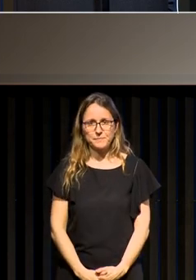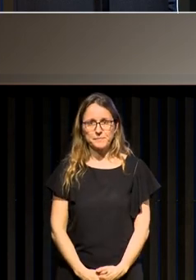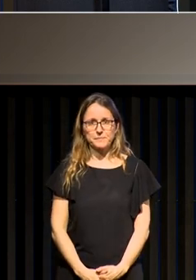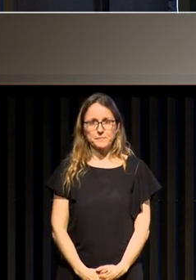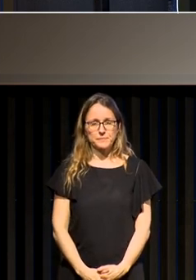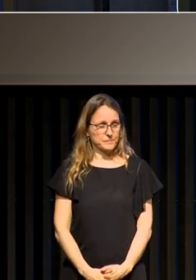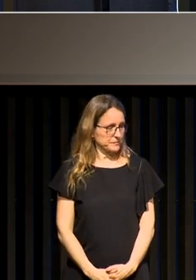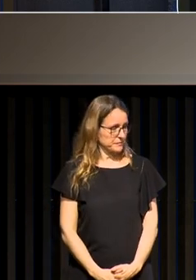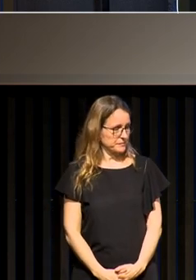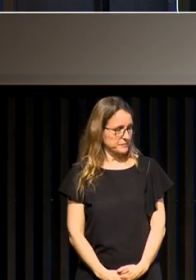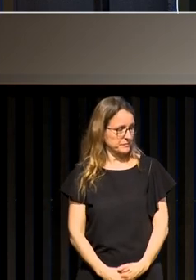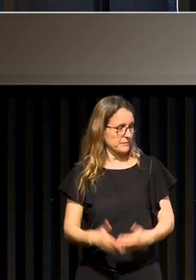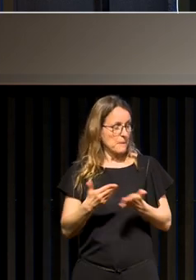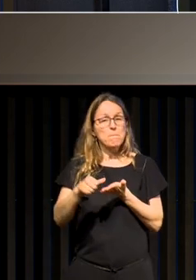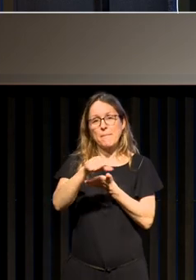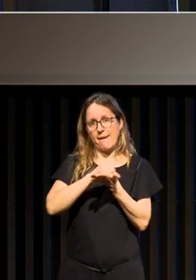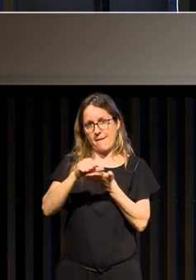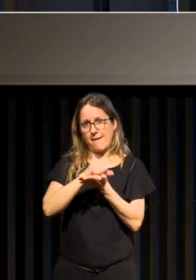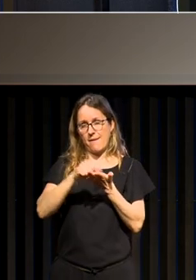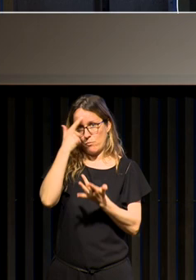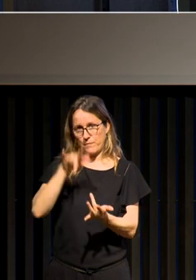mail auquel il faut s'adresser.